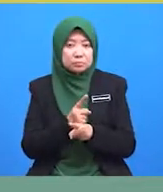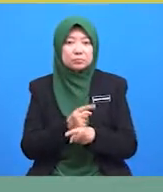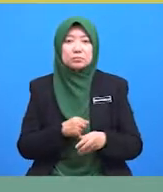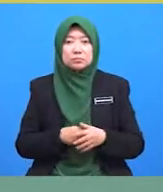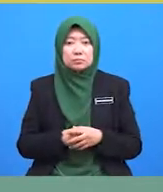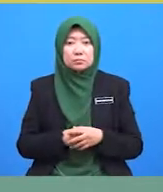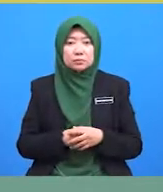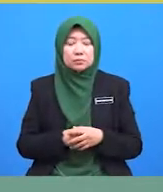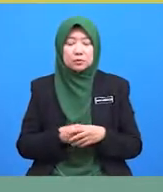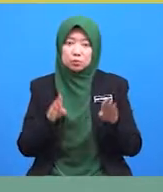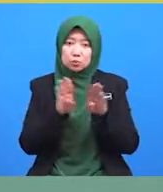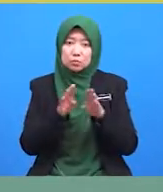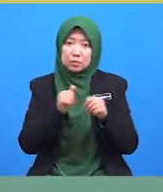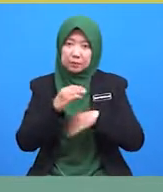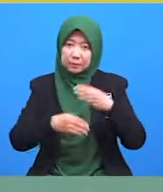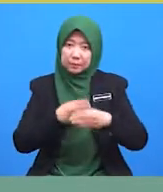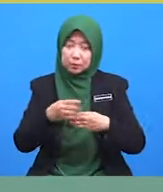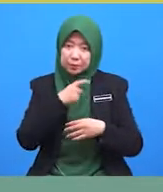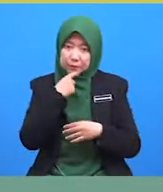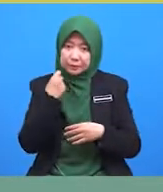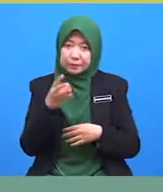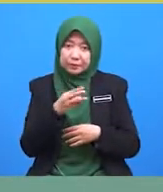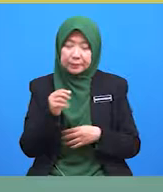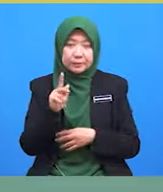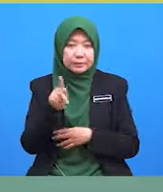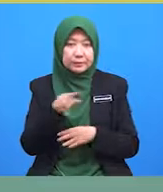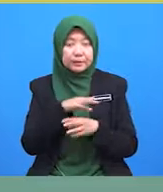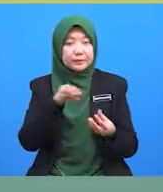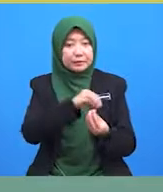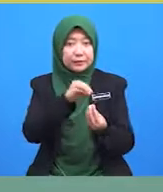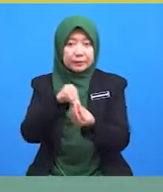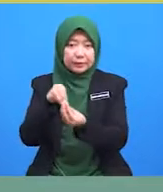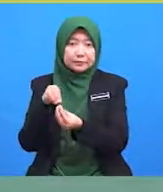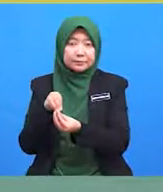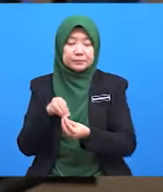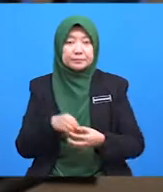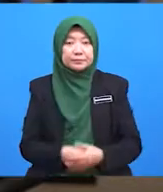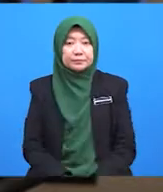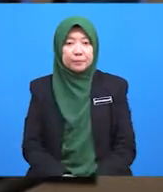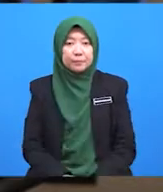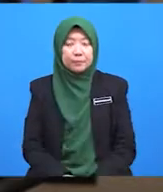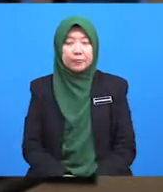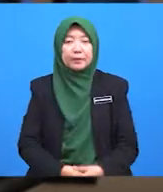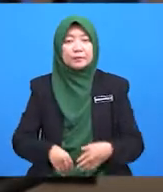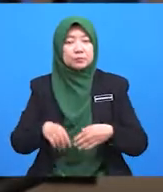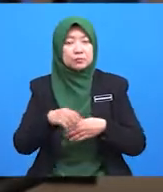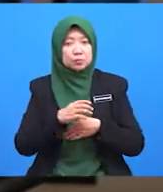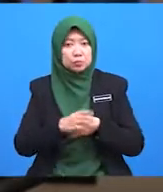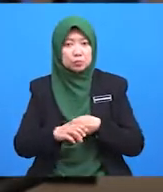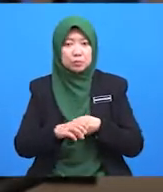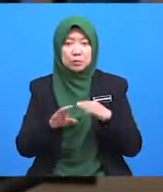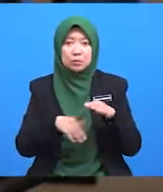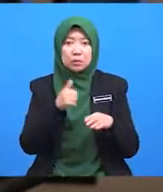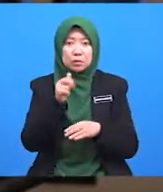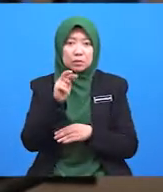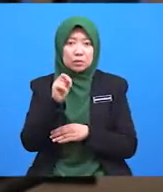betul. Tutup dengan pembalut kering dan pastikan tiada jangkitan. Kelecuhan di bawah anod